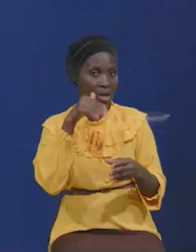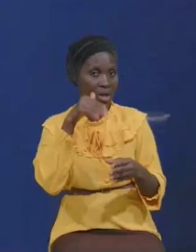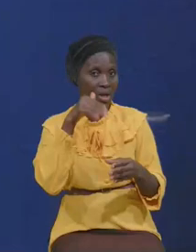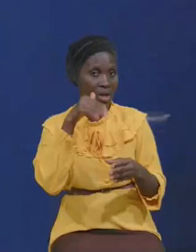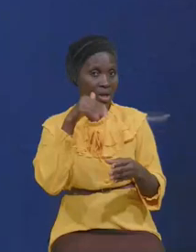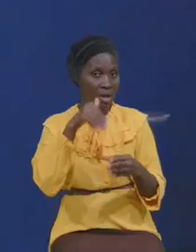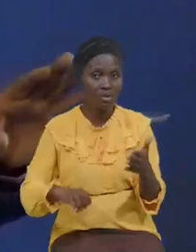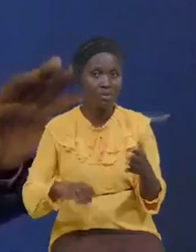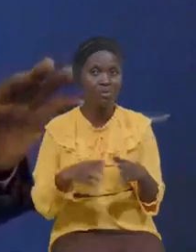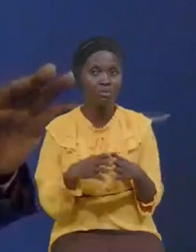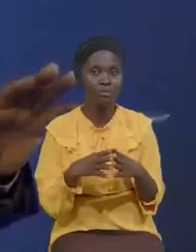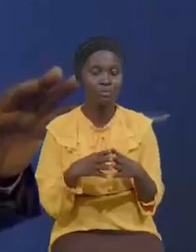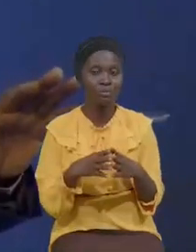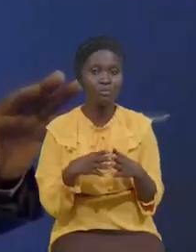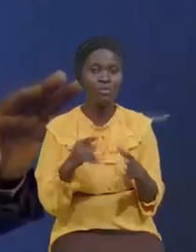vous ôtez